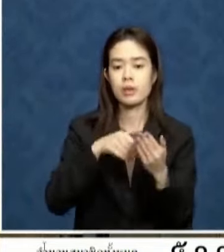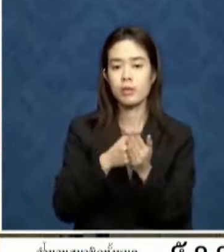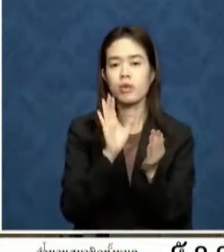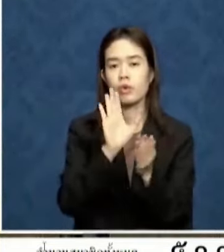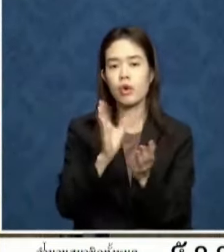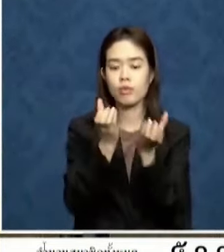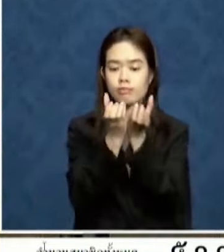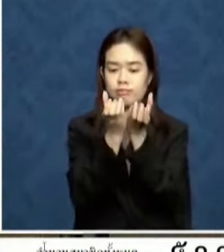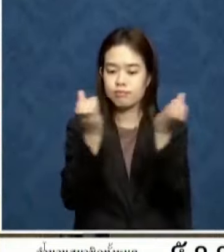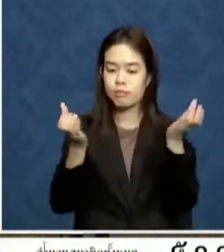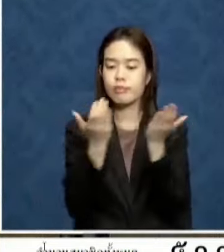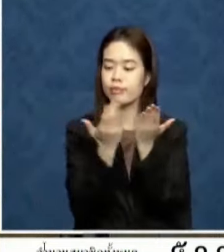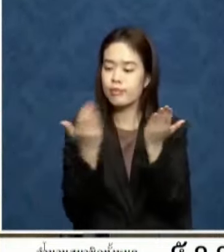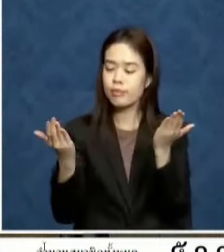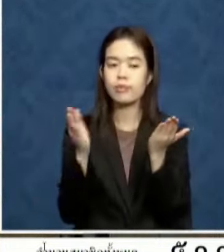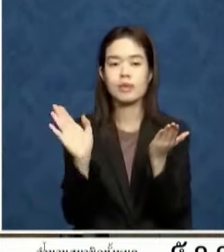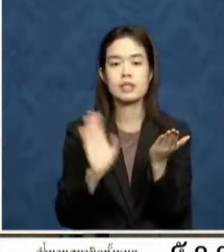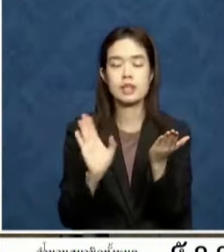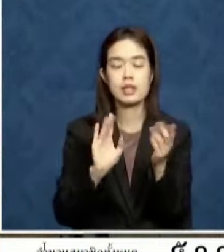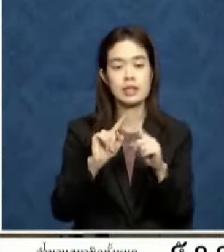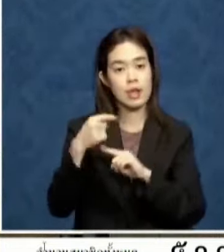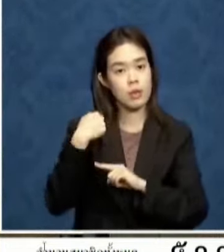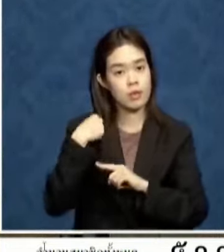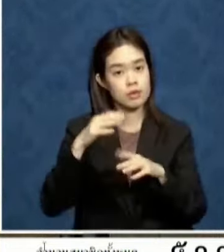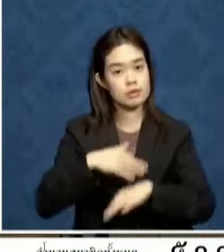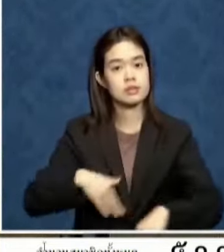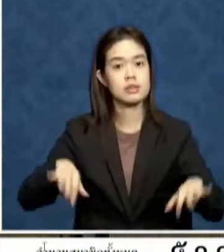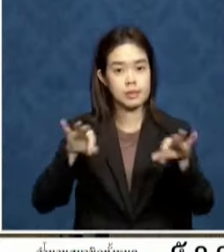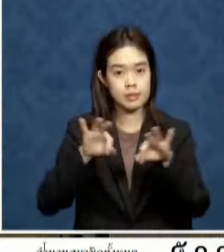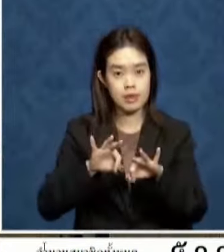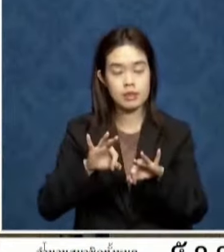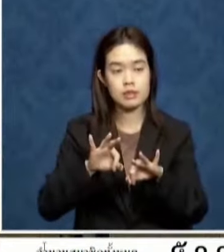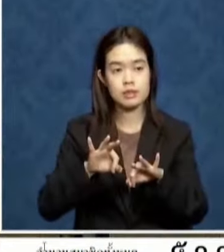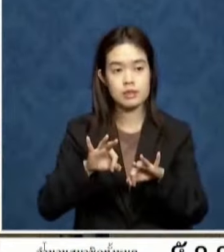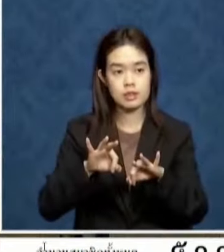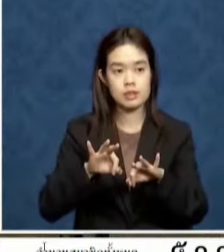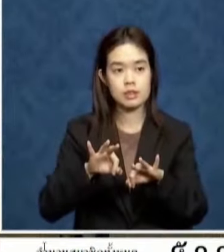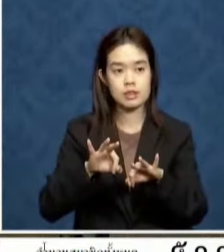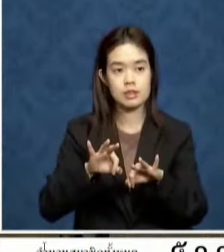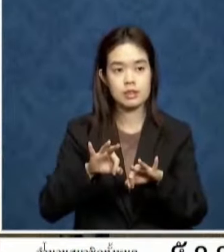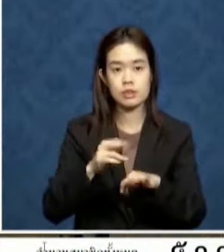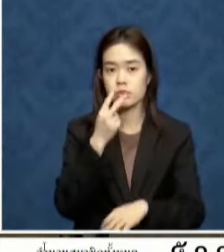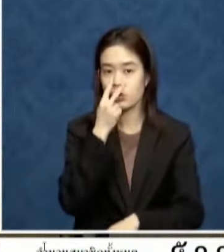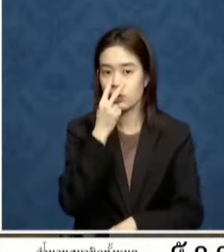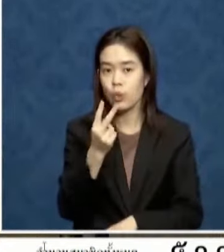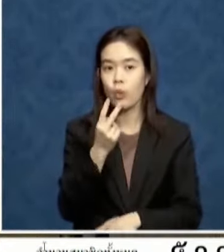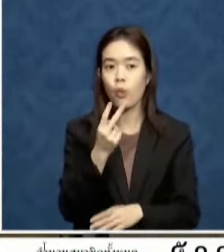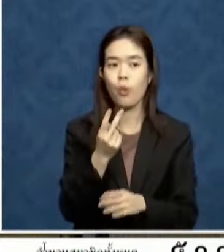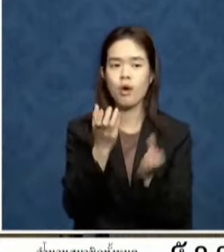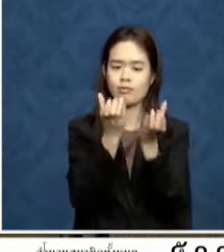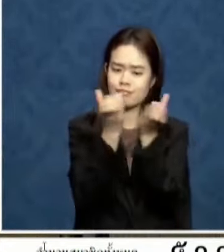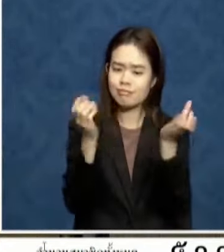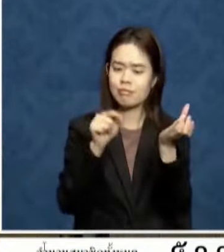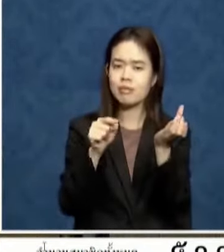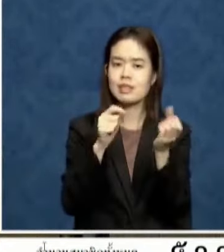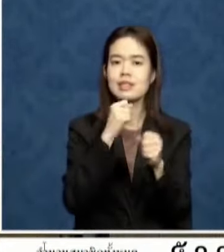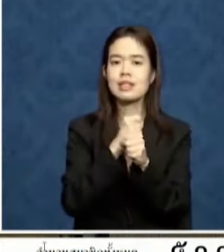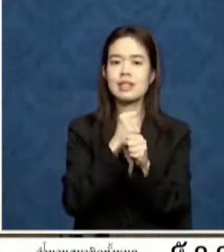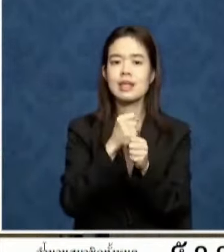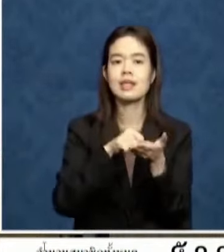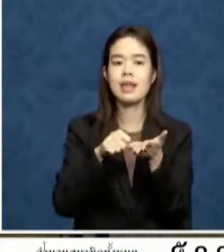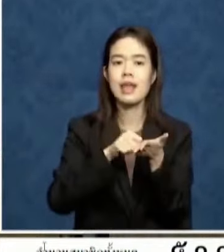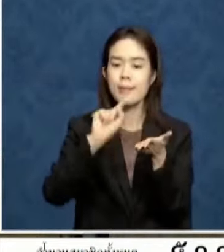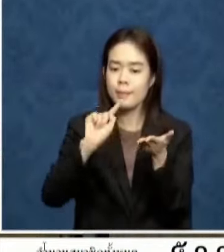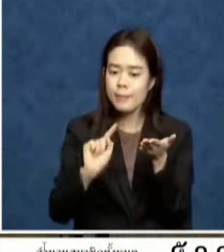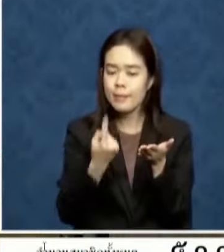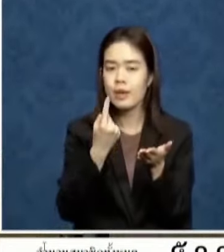ครับก็เพราะว่าหลายประเด็นที่จะเป็นตัวแปรสำคัญที่ไปกำหนดว่าเราจะได้รัฐธรรมนูญฉบับใหม่เร็วแค่ไหนรัฐธรรมนูญฉบับใหม่จะมีความช